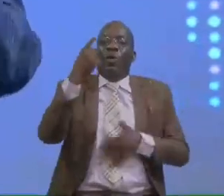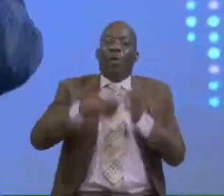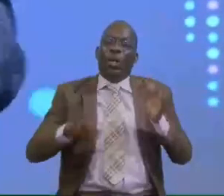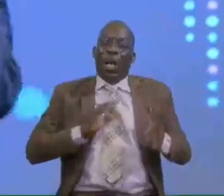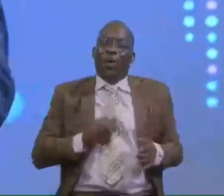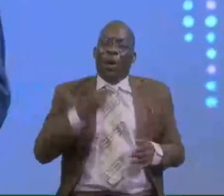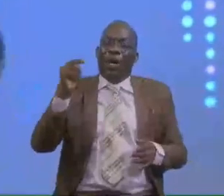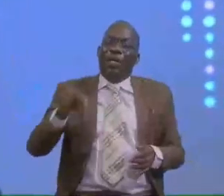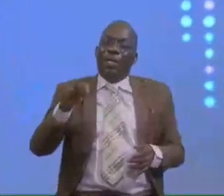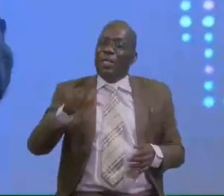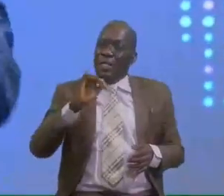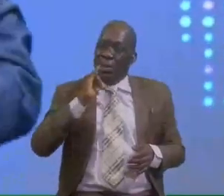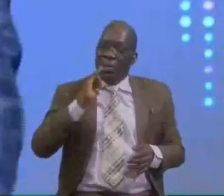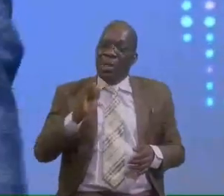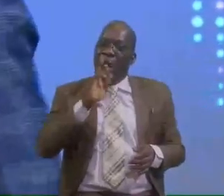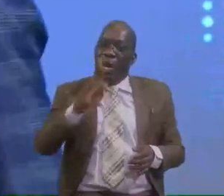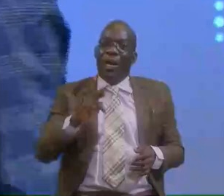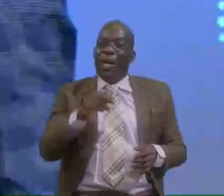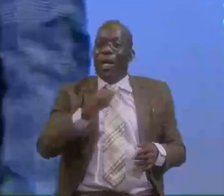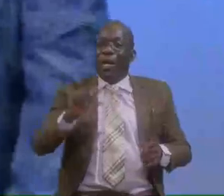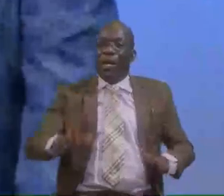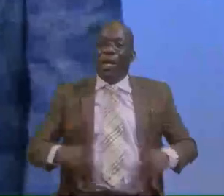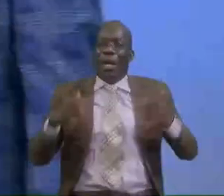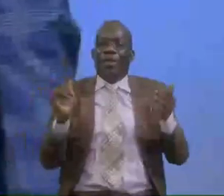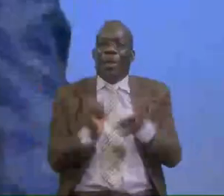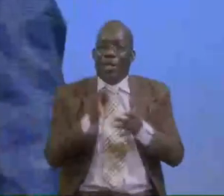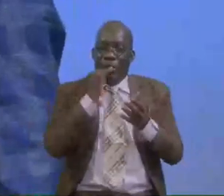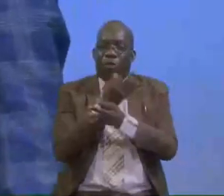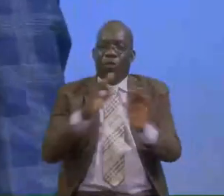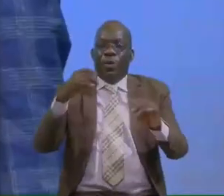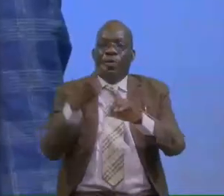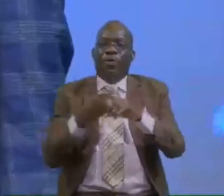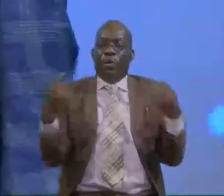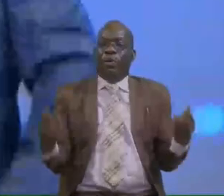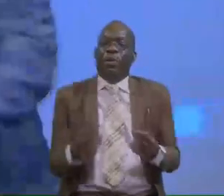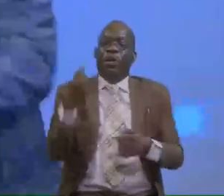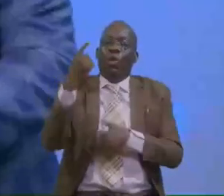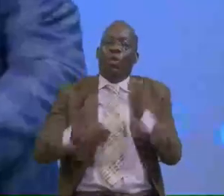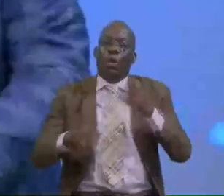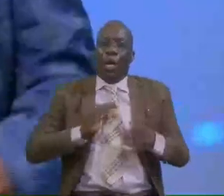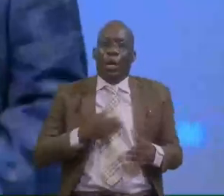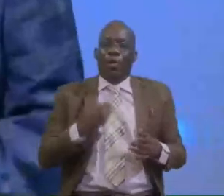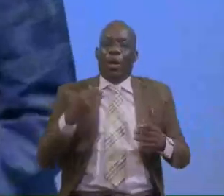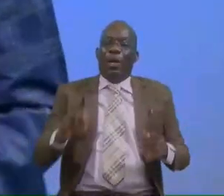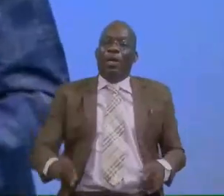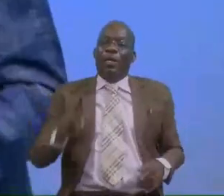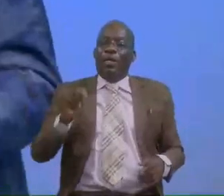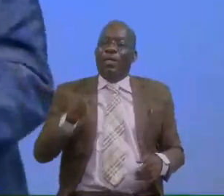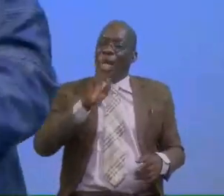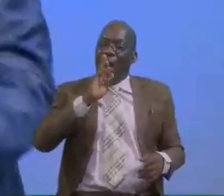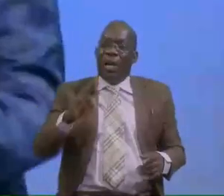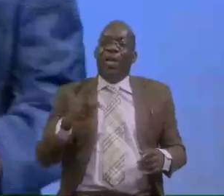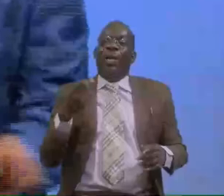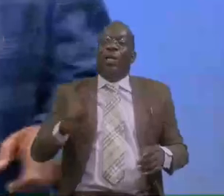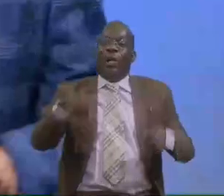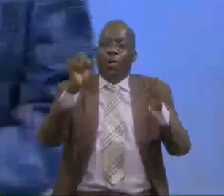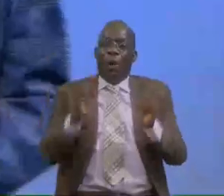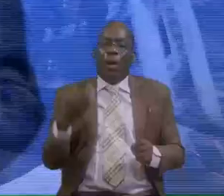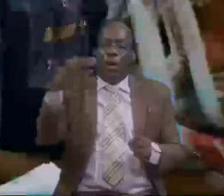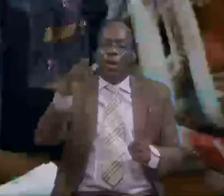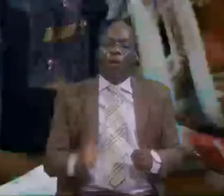besoins dans une vie libérée du péché, ce que sont nos besoins, la puissance du Seigneur